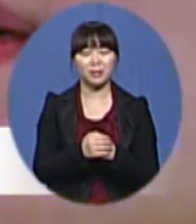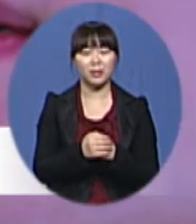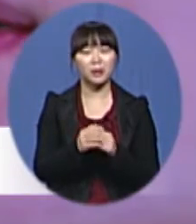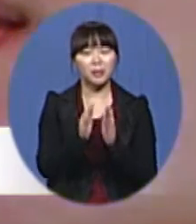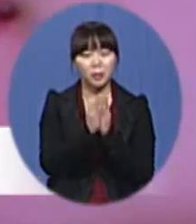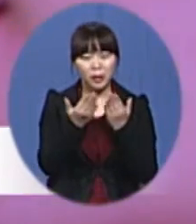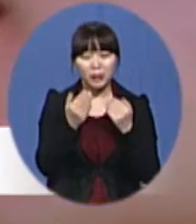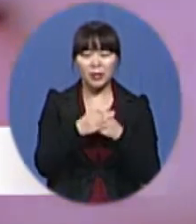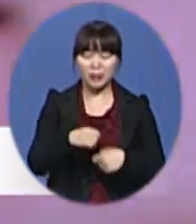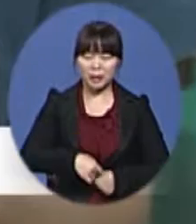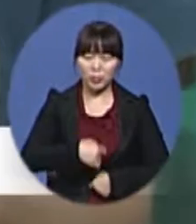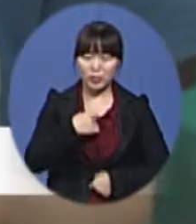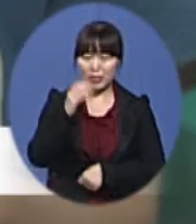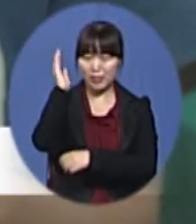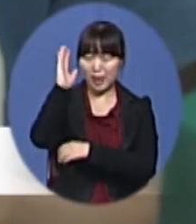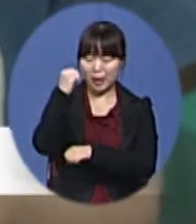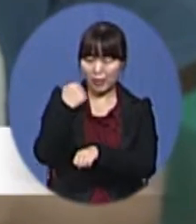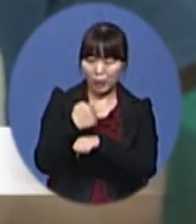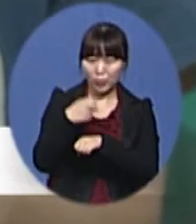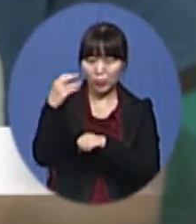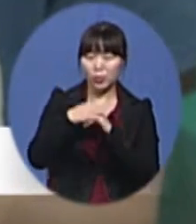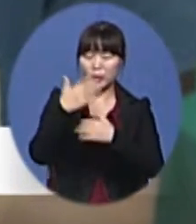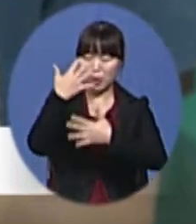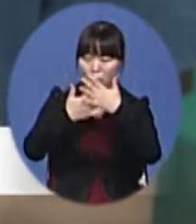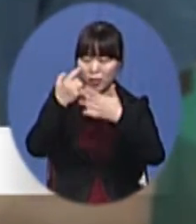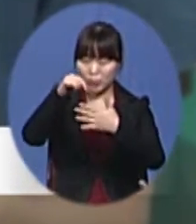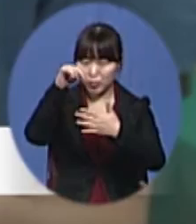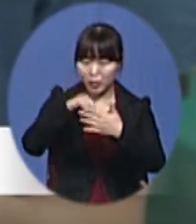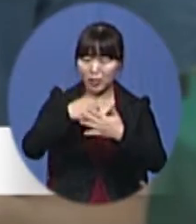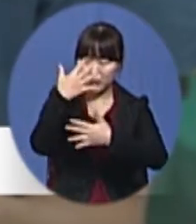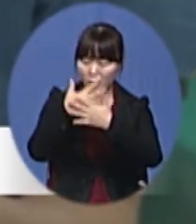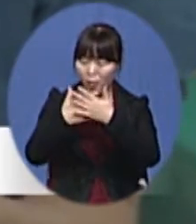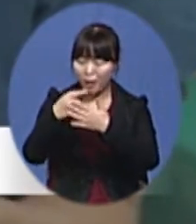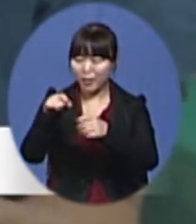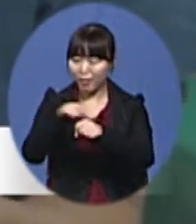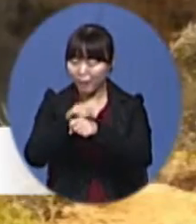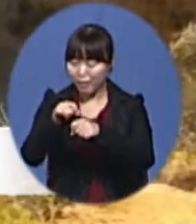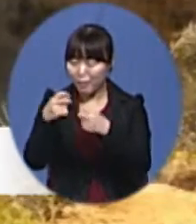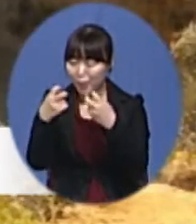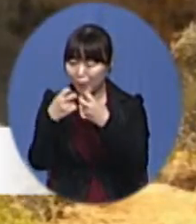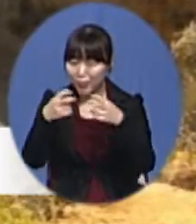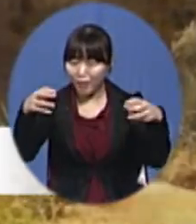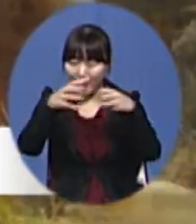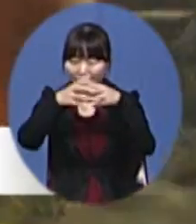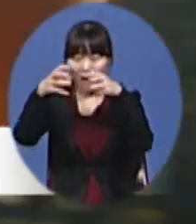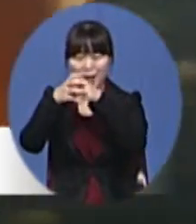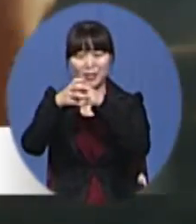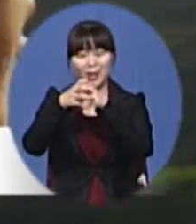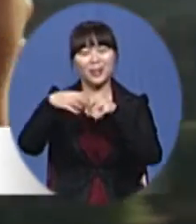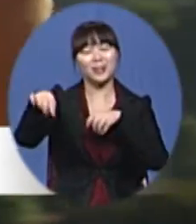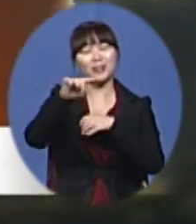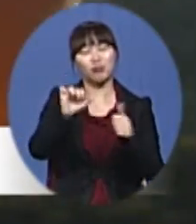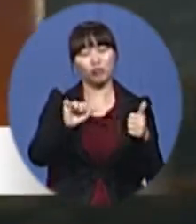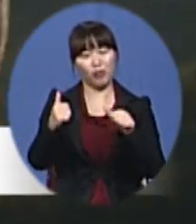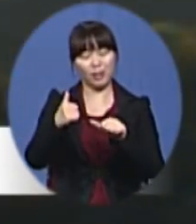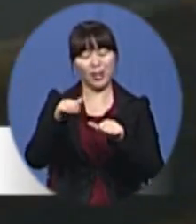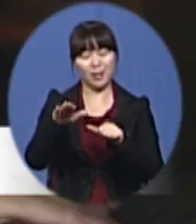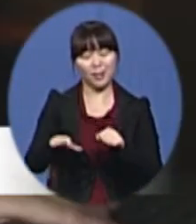자신의 진솔한 이야기를 하는 동시에 영화 속 영화를 특이한 방식으로 결합한 영화 그들이